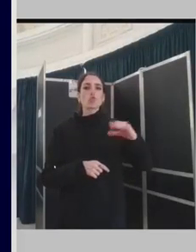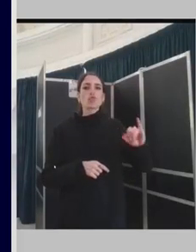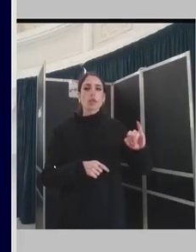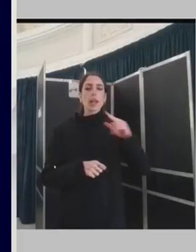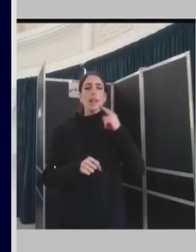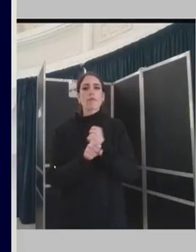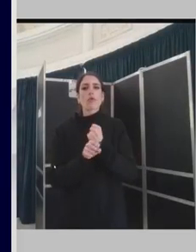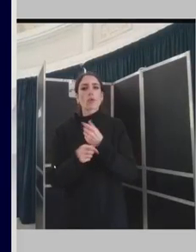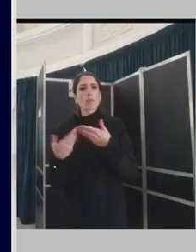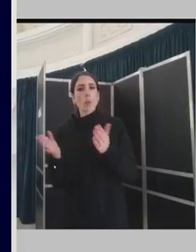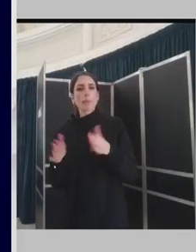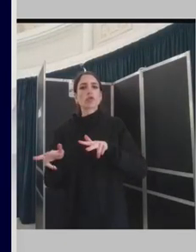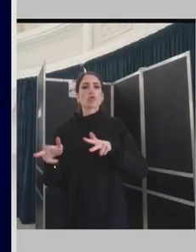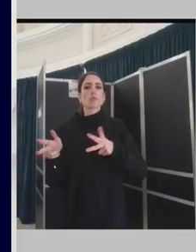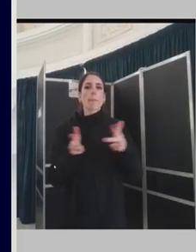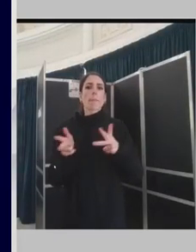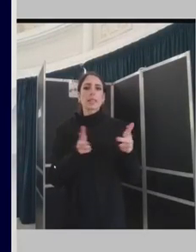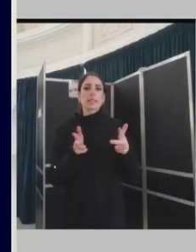può intervenire.